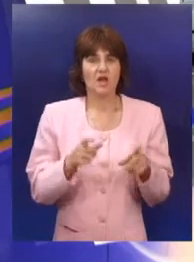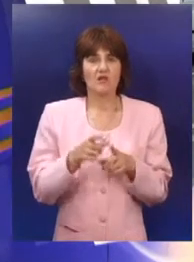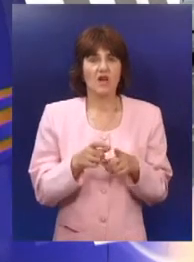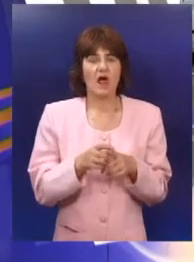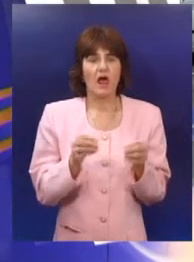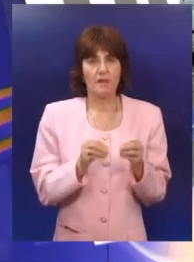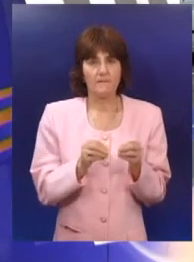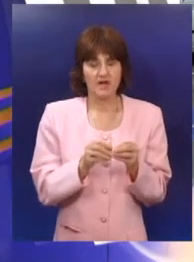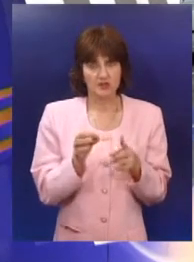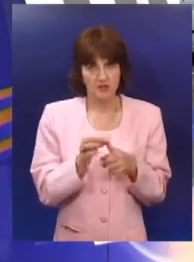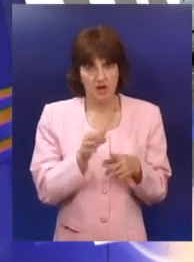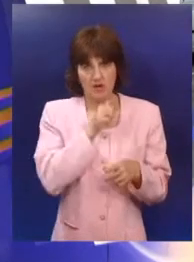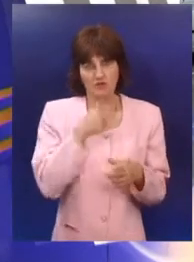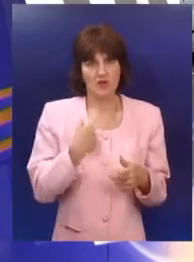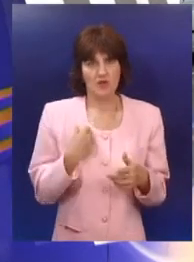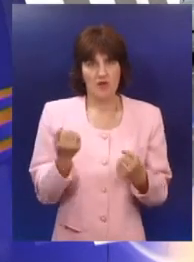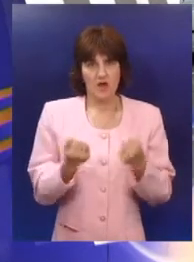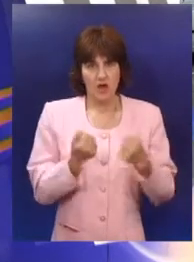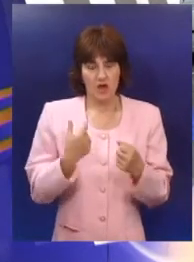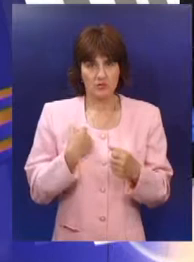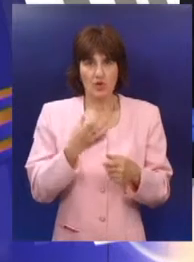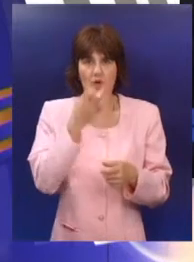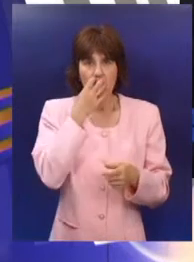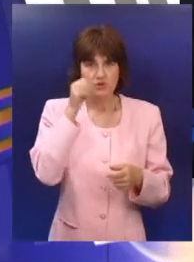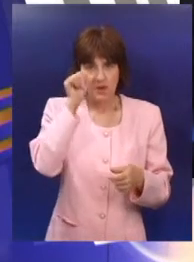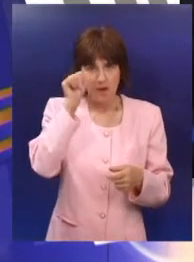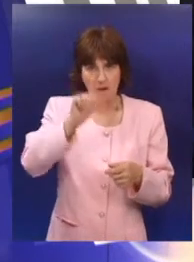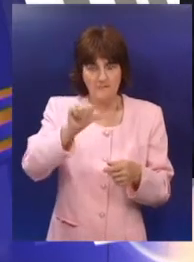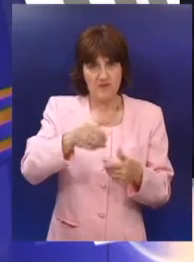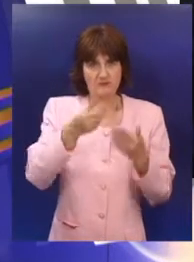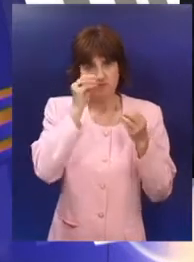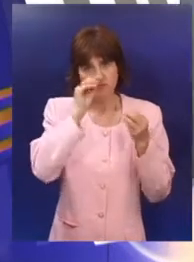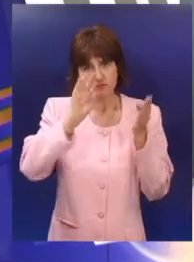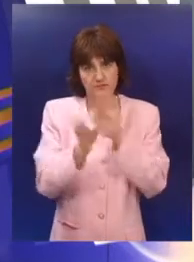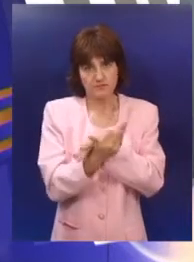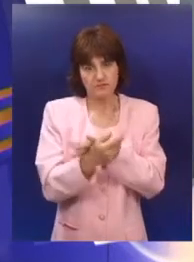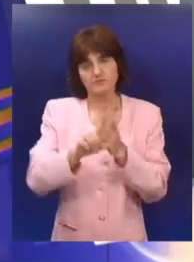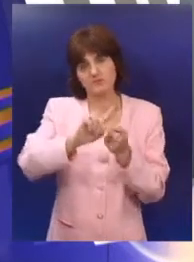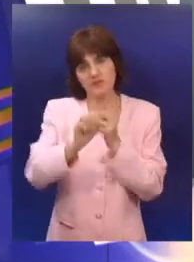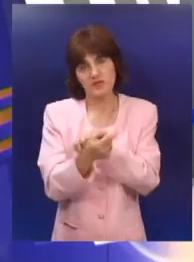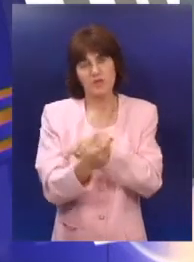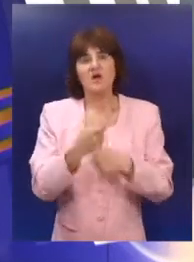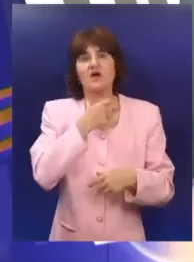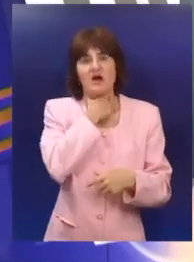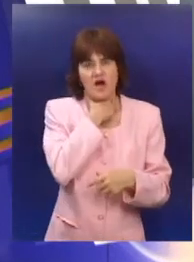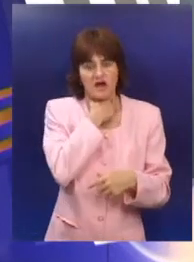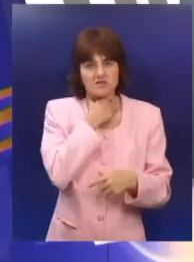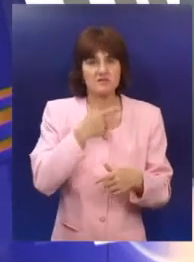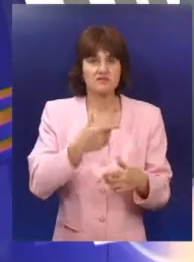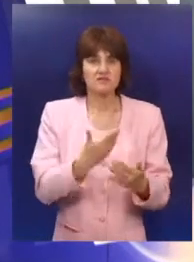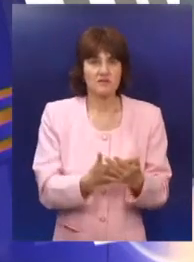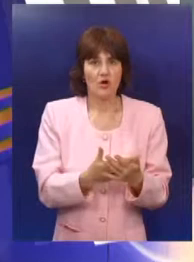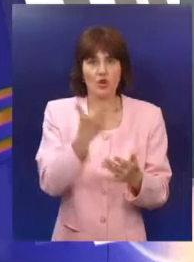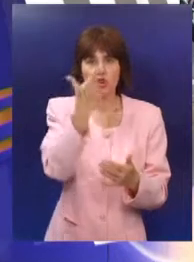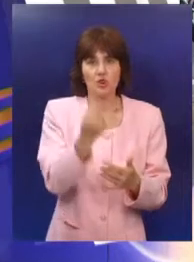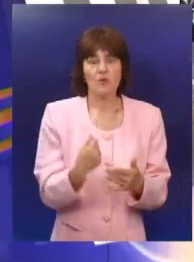Bašić Palković je pre 2 godine u svoj auto ugradio autogas. Mesečno je na benzin trošio oko 10.000 dinara, a sada mu se trošak